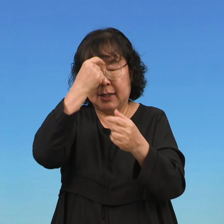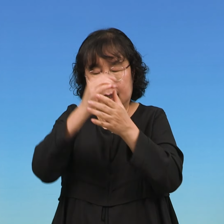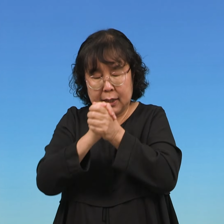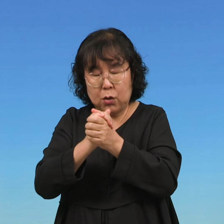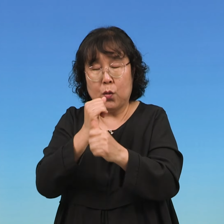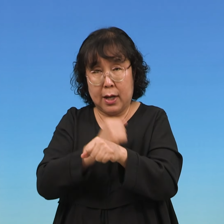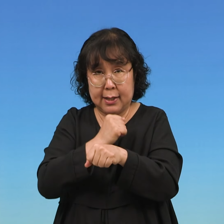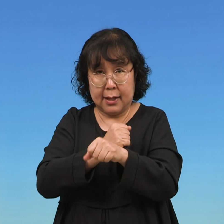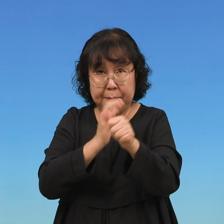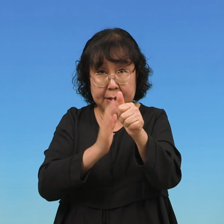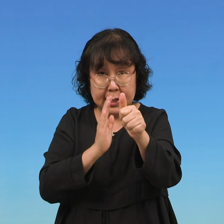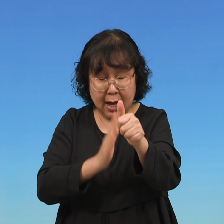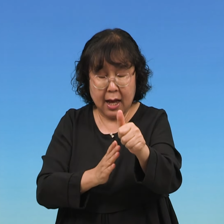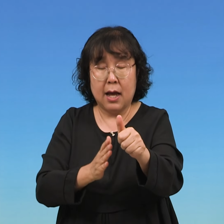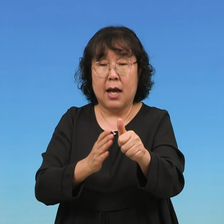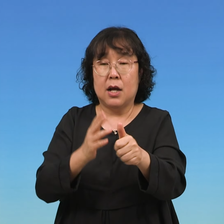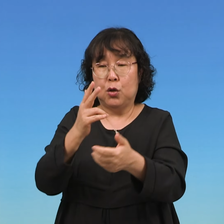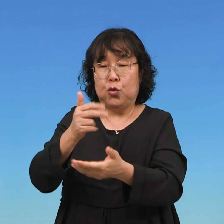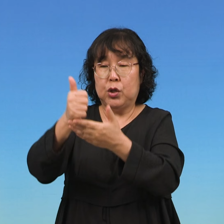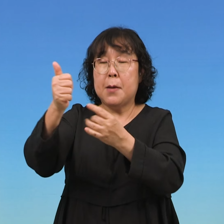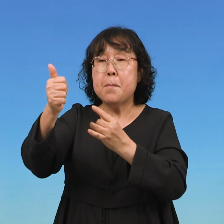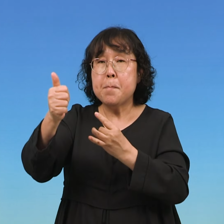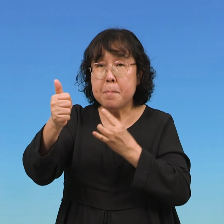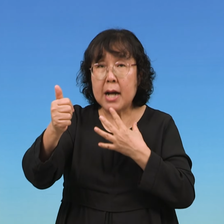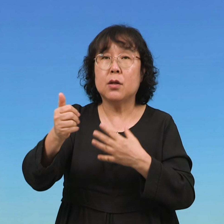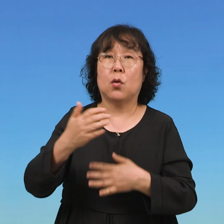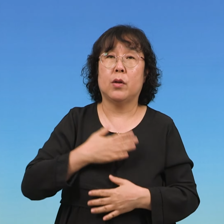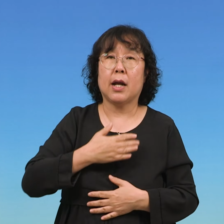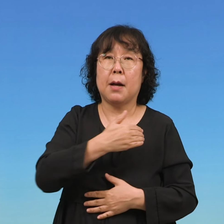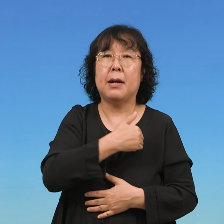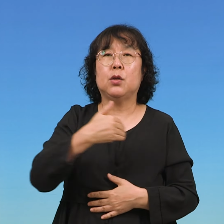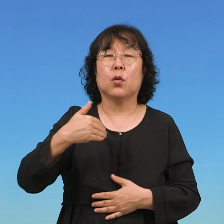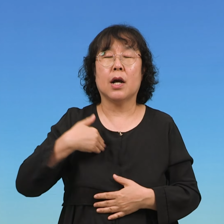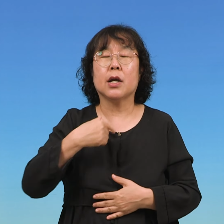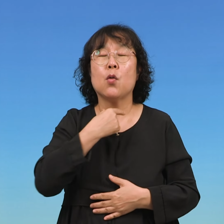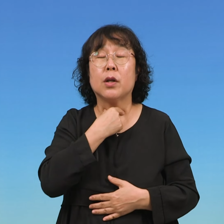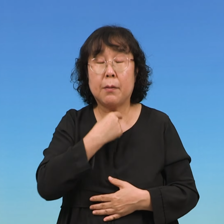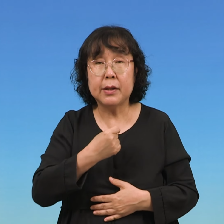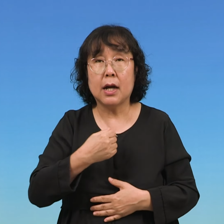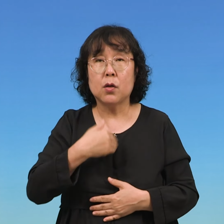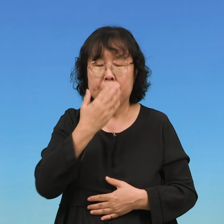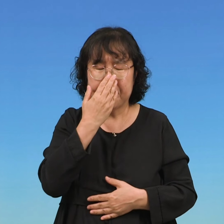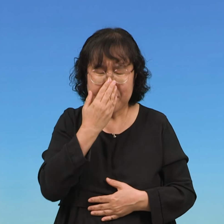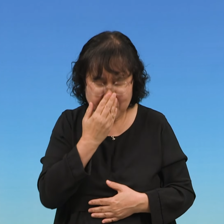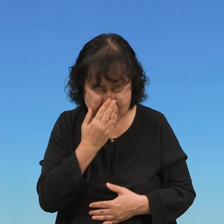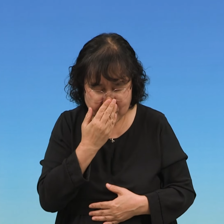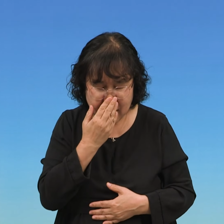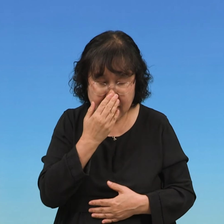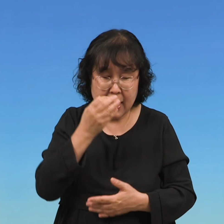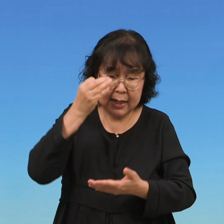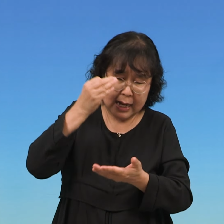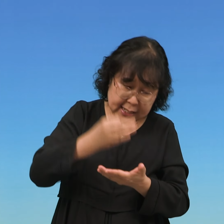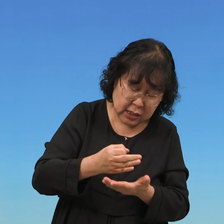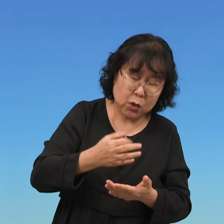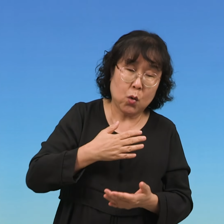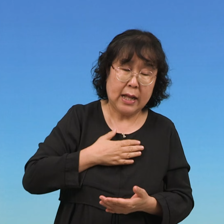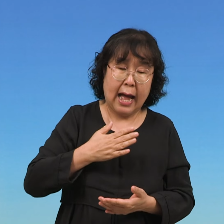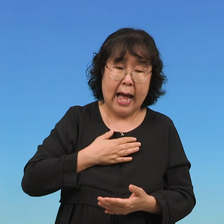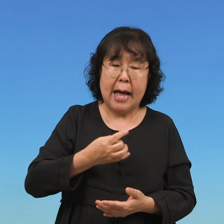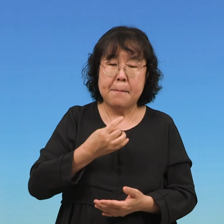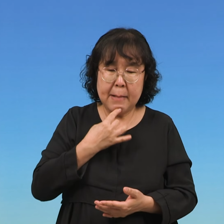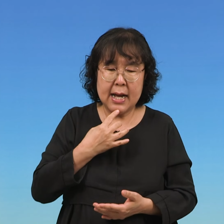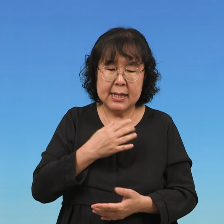한 분만으로 만족하기 원합니다 그리고 더 겸손이 그 낮아질 때 그리고 냄 나만 잘 살면 된다는